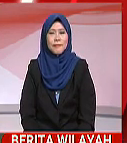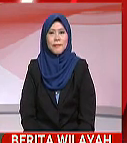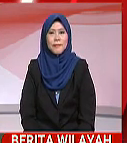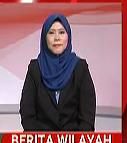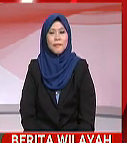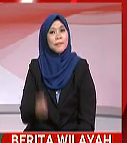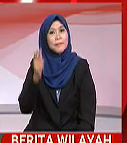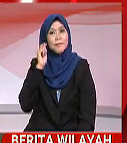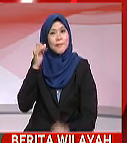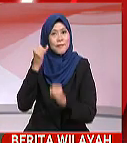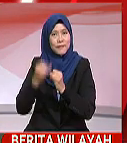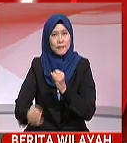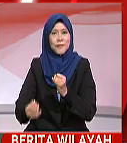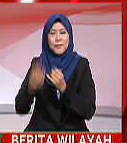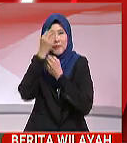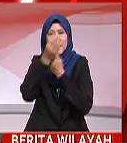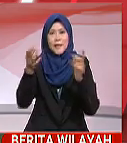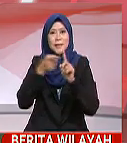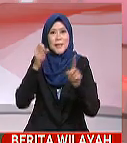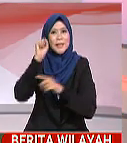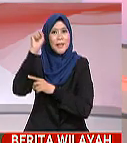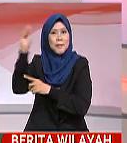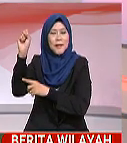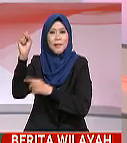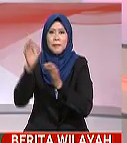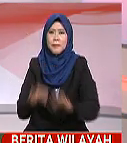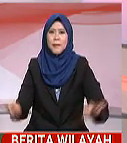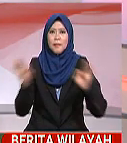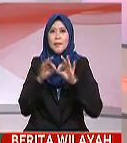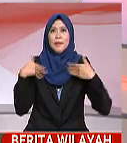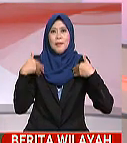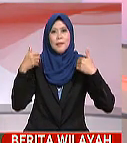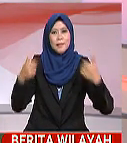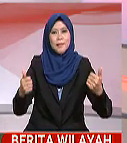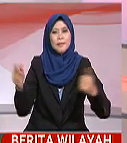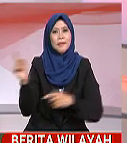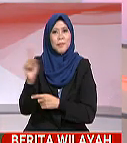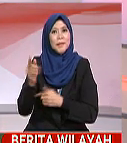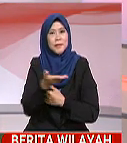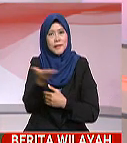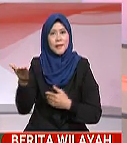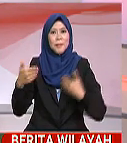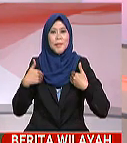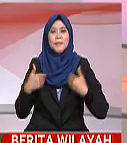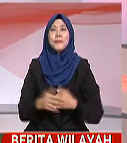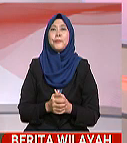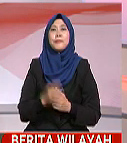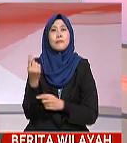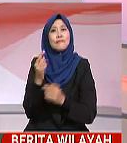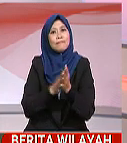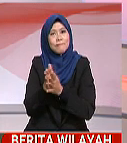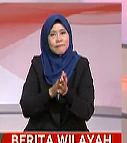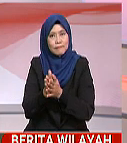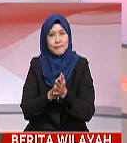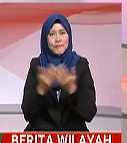Baik, paparan tadi mengakhiri bahan berita dari Sabah petang ini. Utamakan keselamatan dan kesihatan di mana saja anda berada. Kerap basuh tangan, dengan